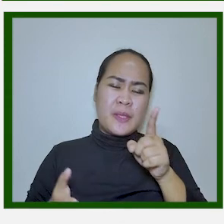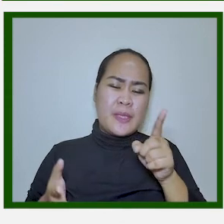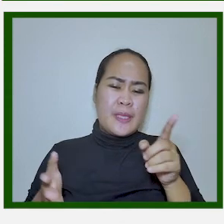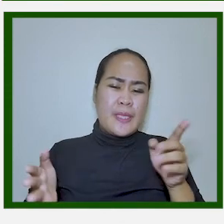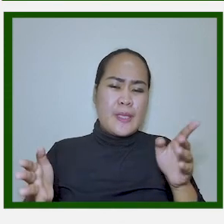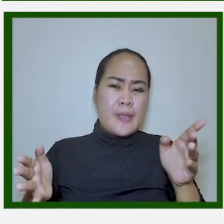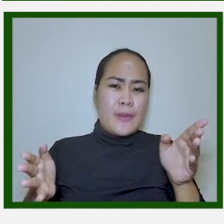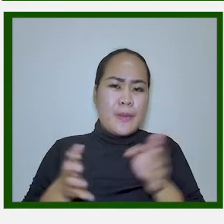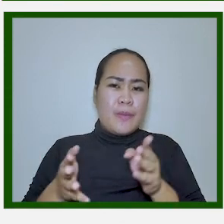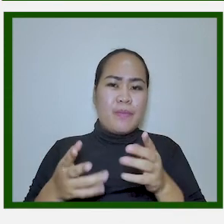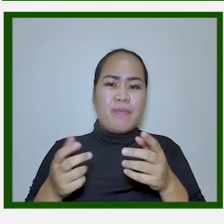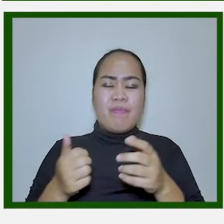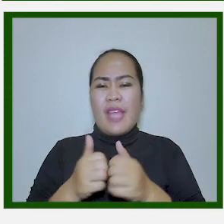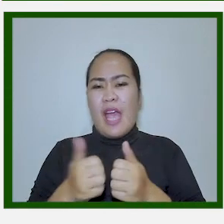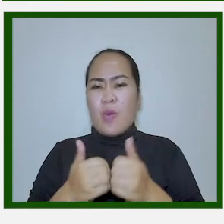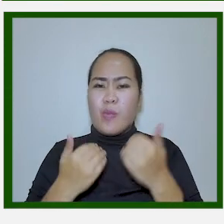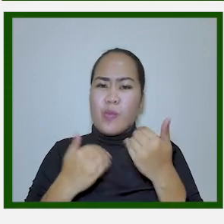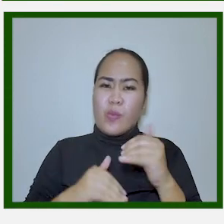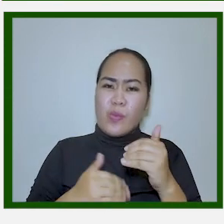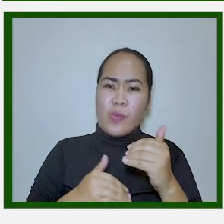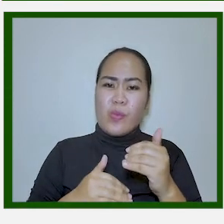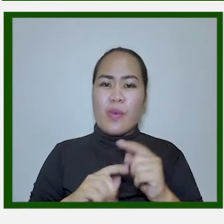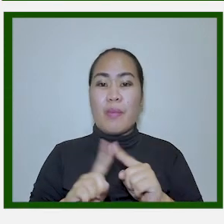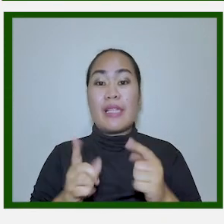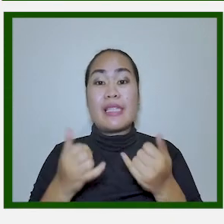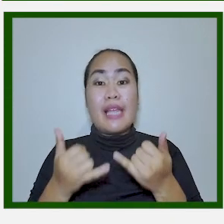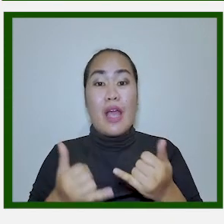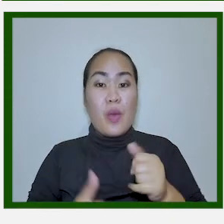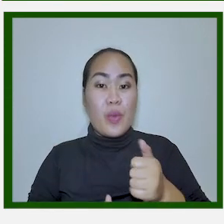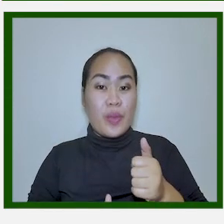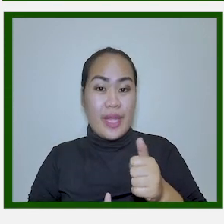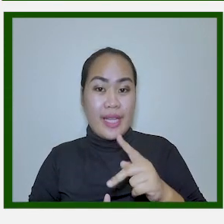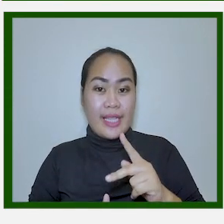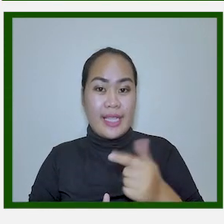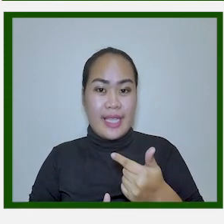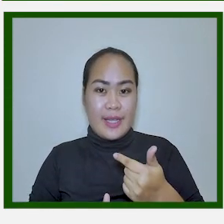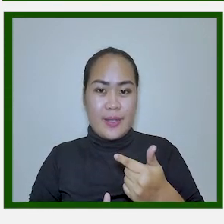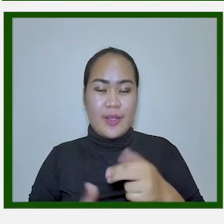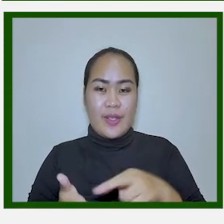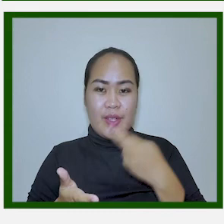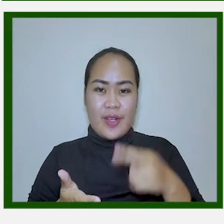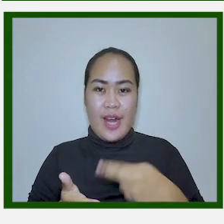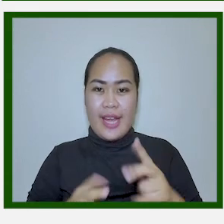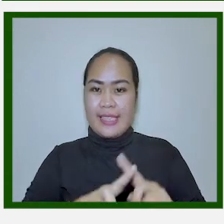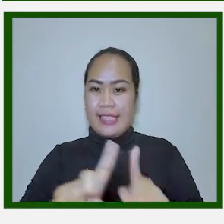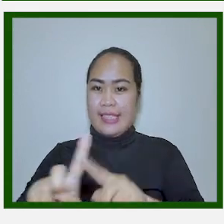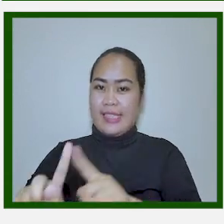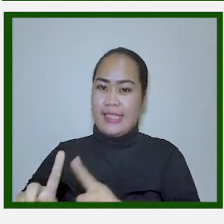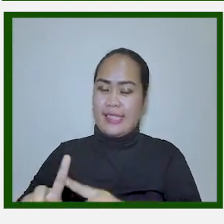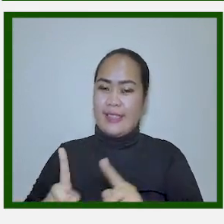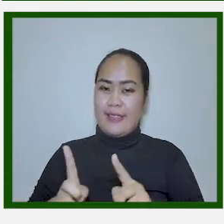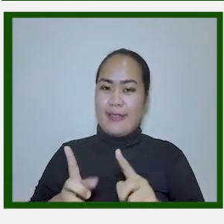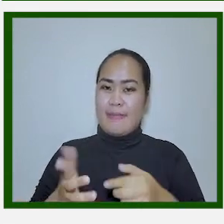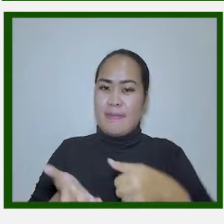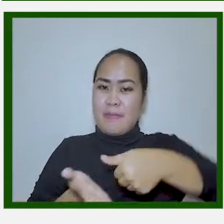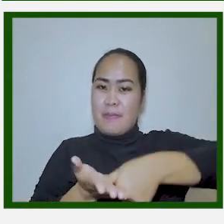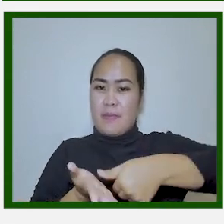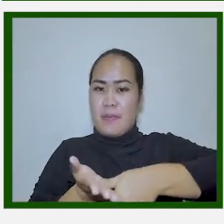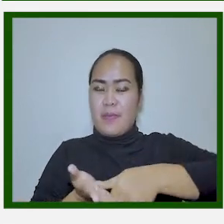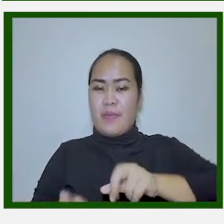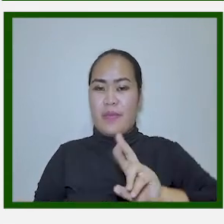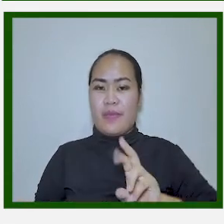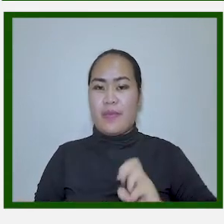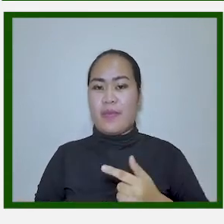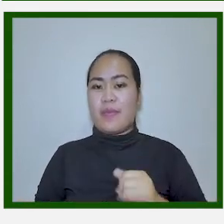pa rin per registered voter, no. So we have almost what, 7,000? Almost 7,000 registered voters now